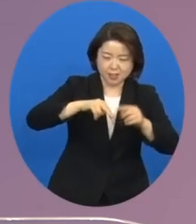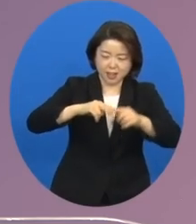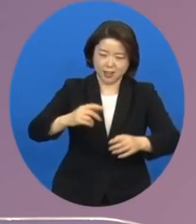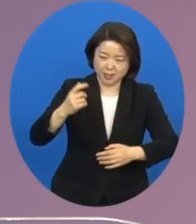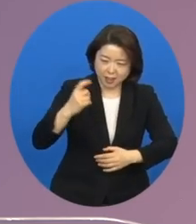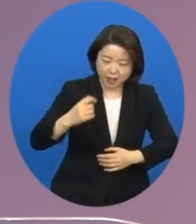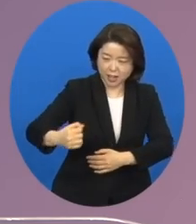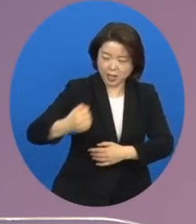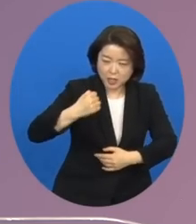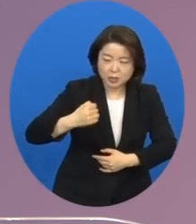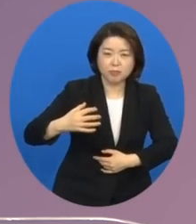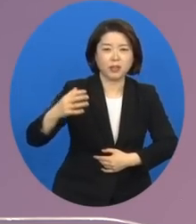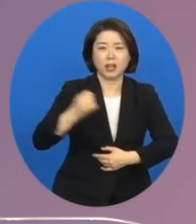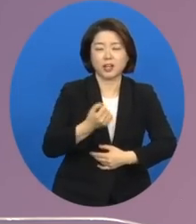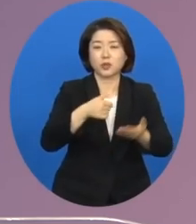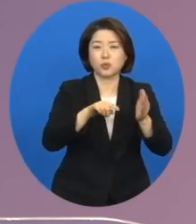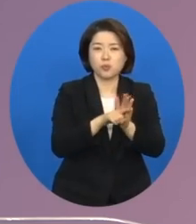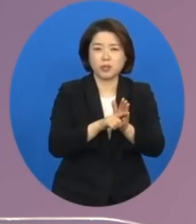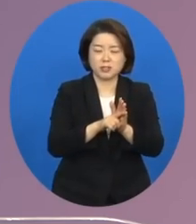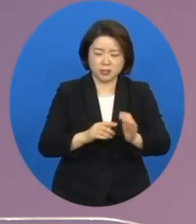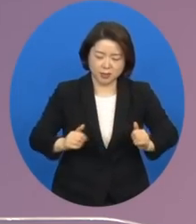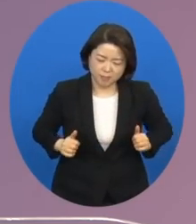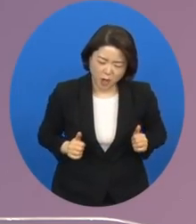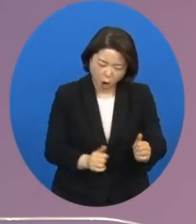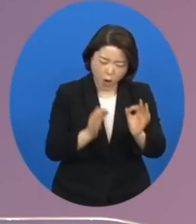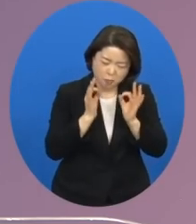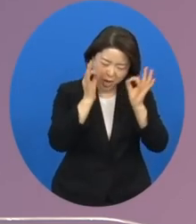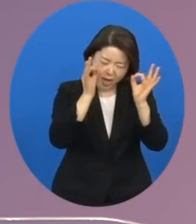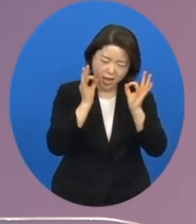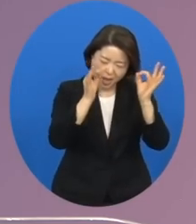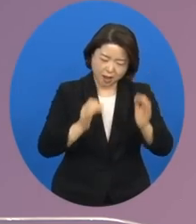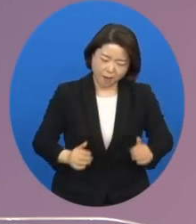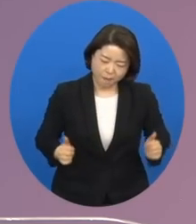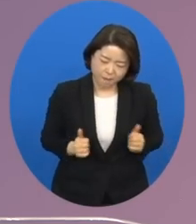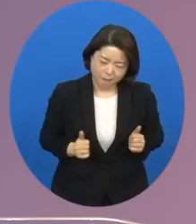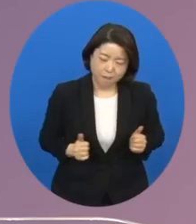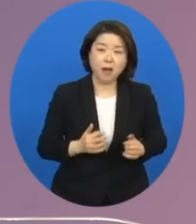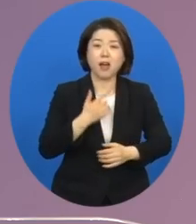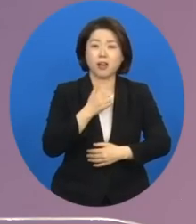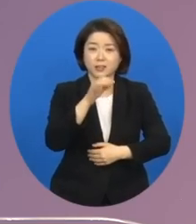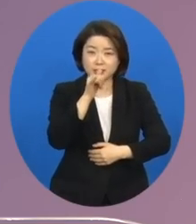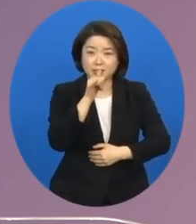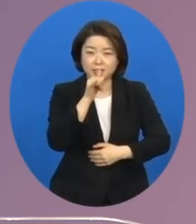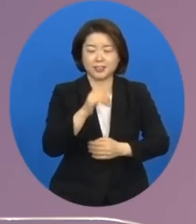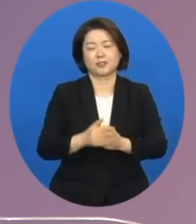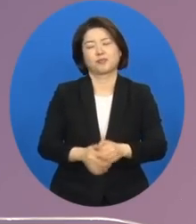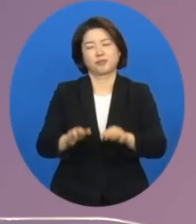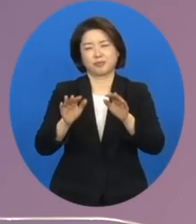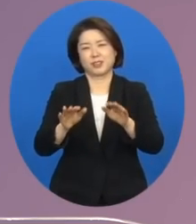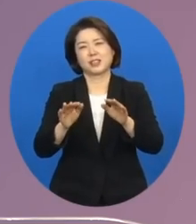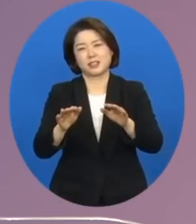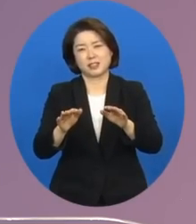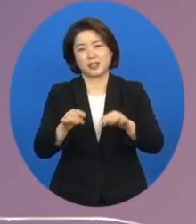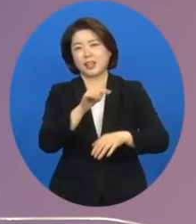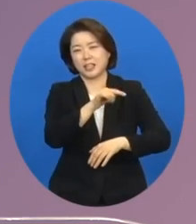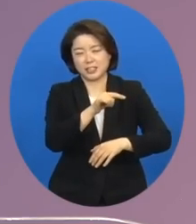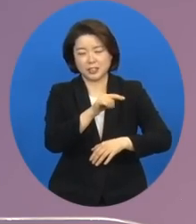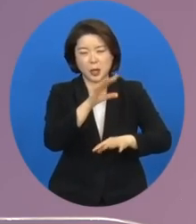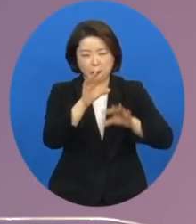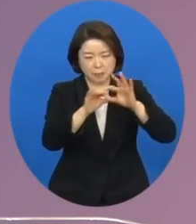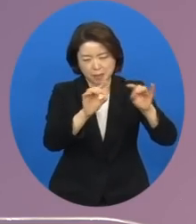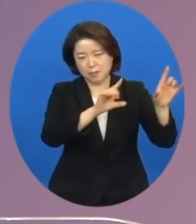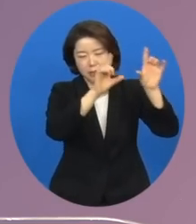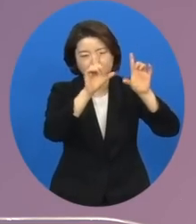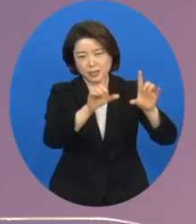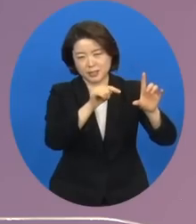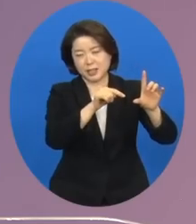강한 힘을 얻기 위해서 얼마나 노력하며 달려오셨습니까 여러분 이제 이런 메마른